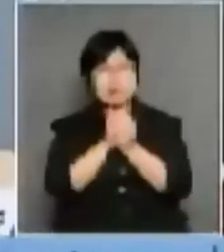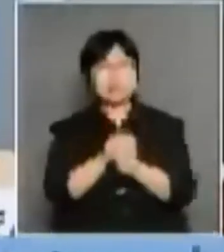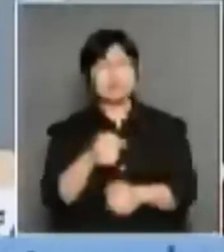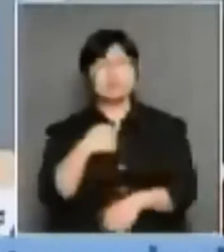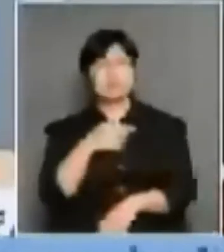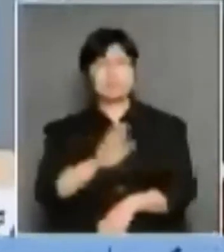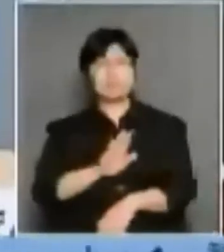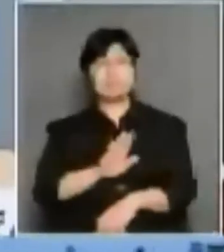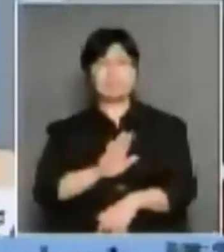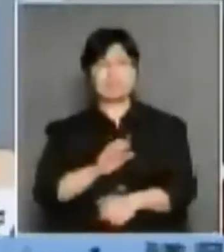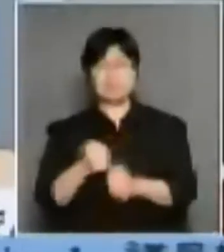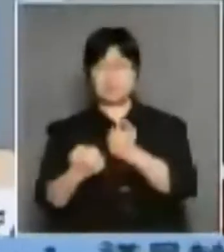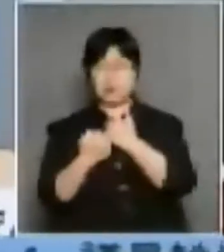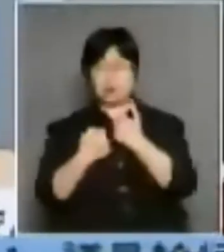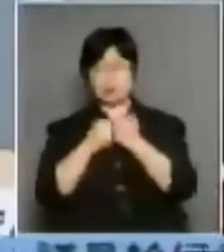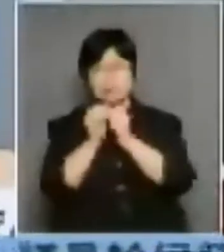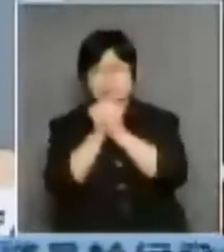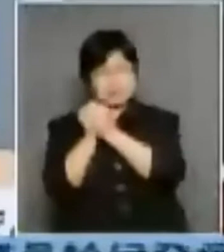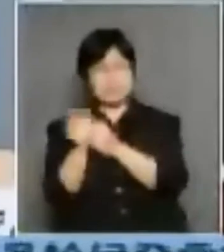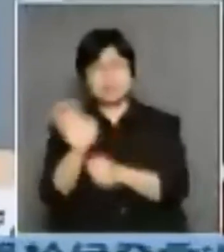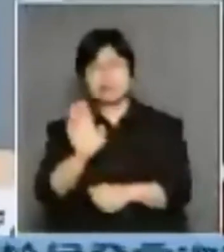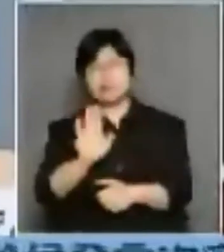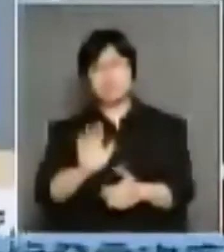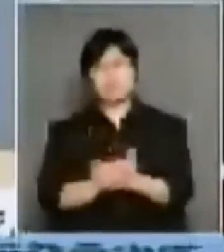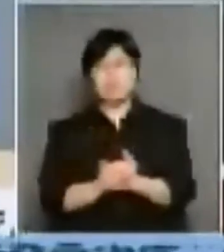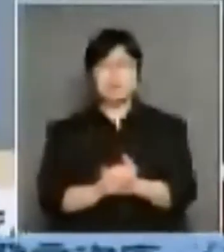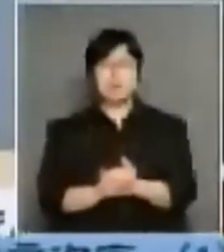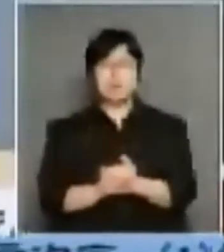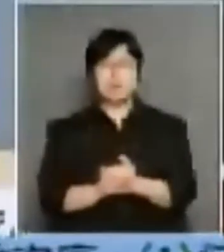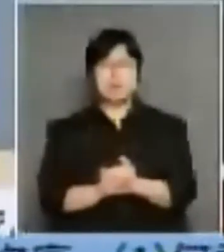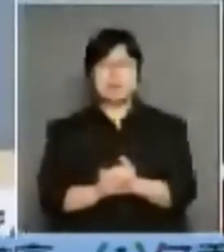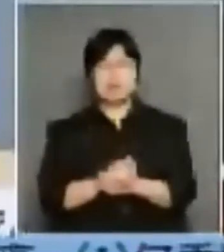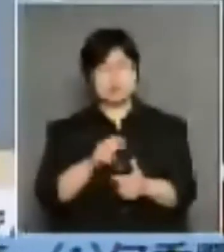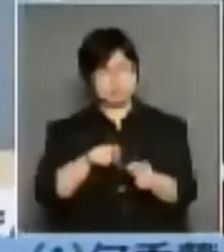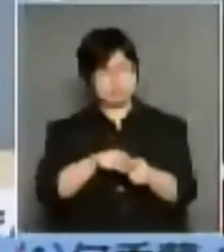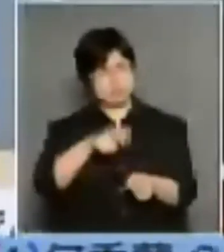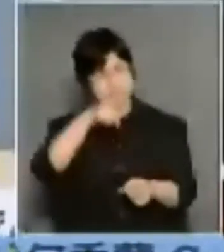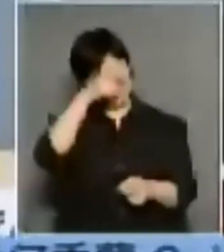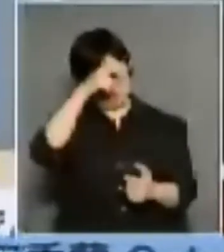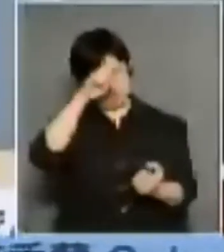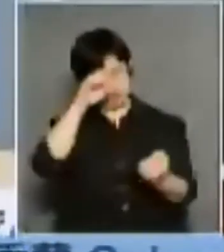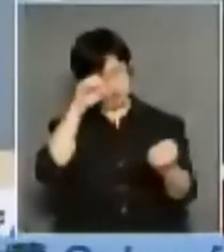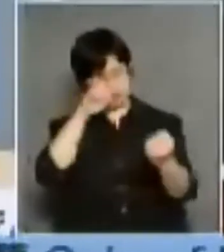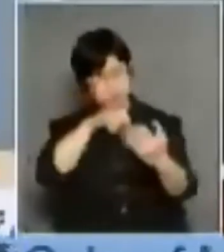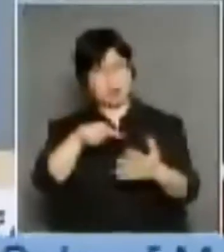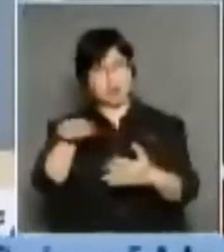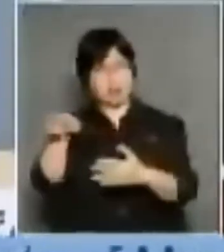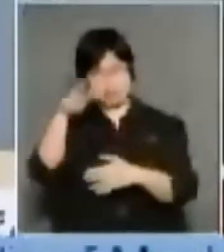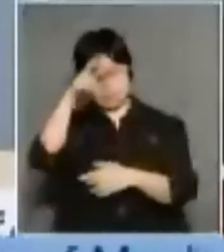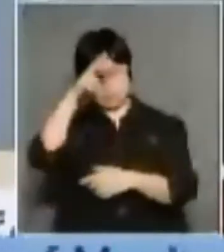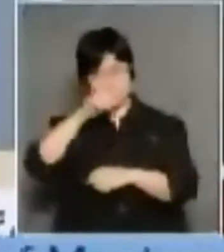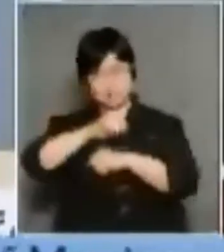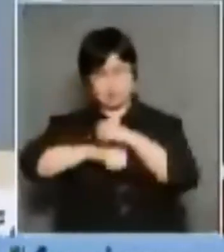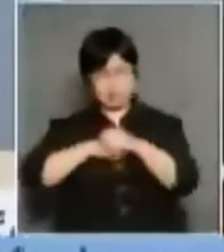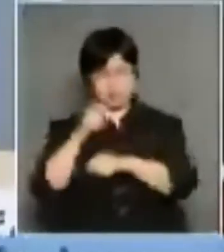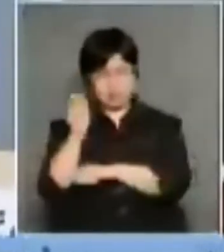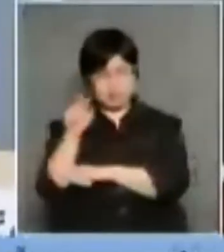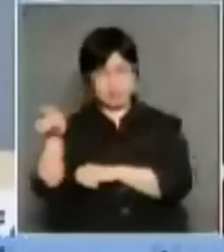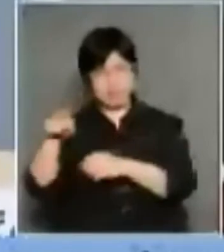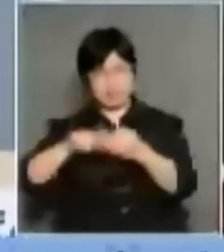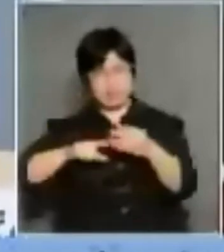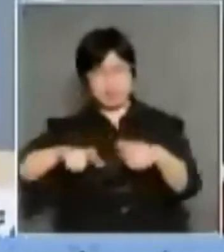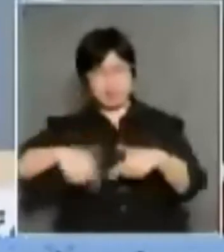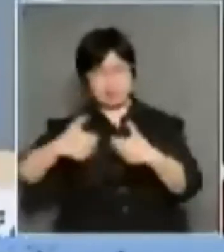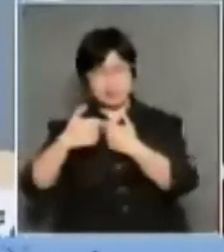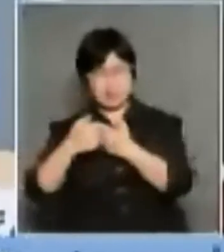係撐我喎，我係就係話同政府講，係咪呢個勞福局、林鄭月娥、曾俊